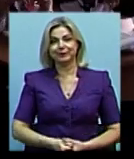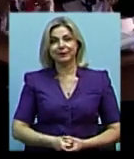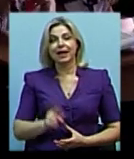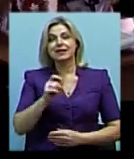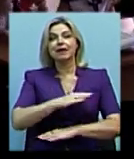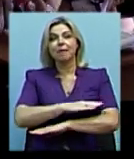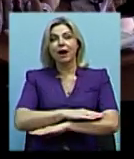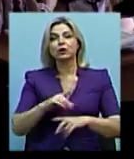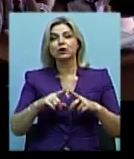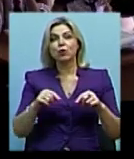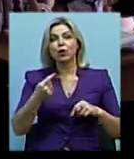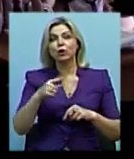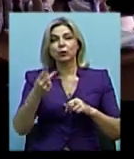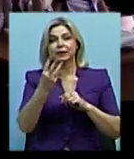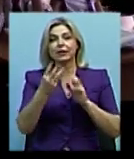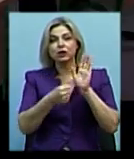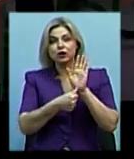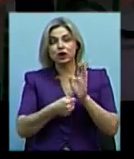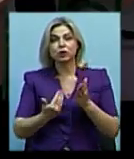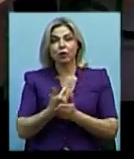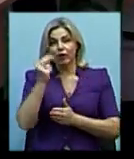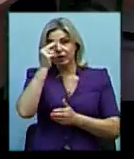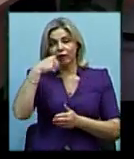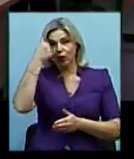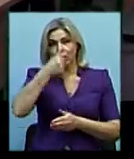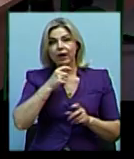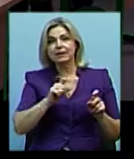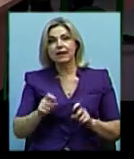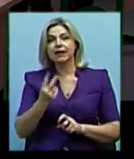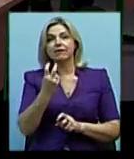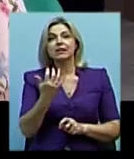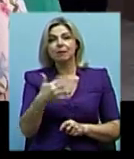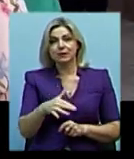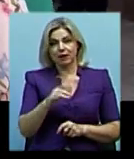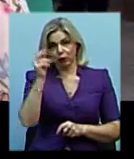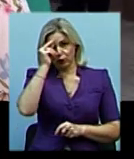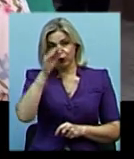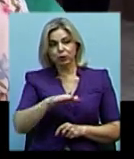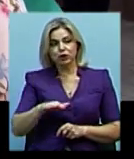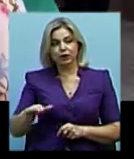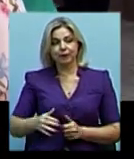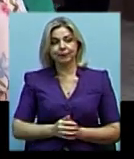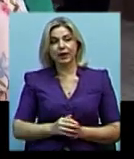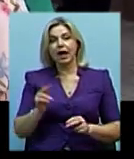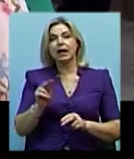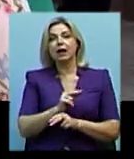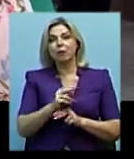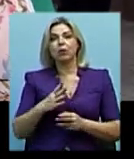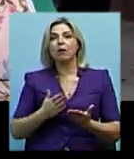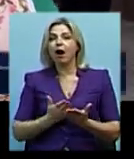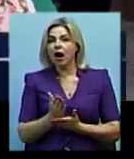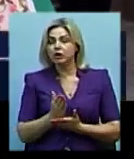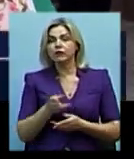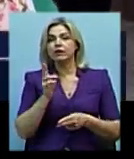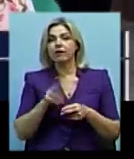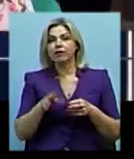парти загальноосвітньої школи номер 36 у новому навчальному році сіли 250 учнів. Ремонт був якісний, завершився